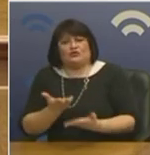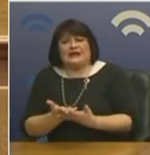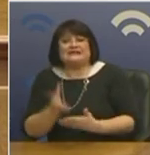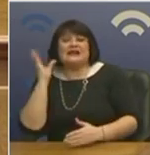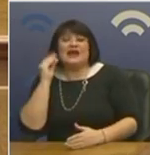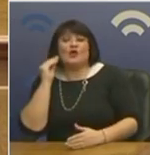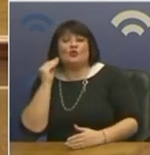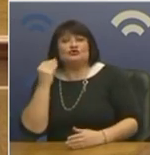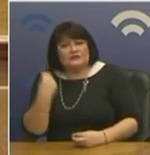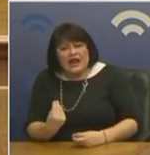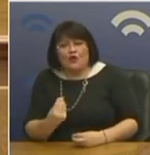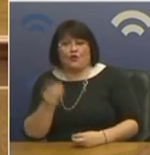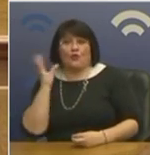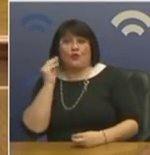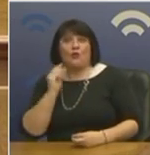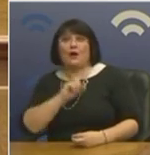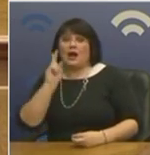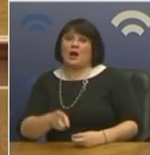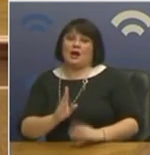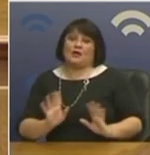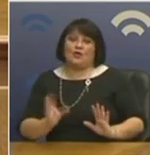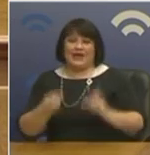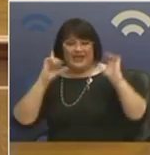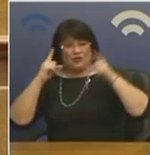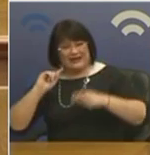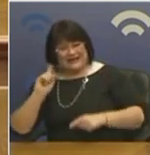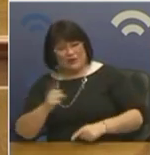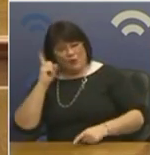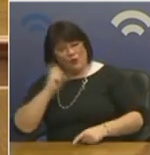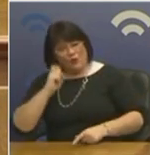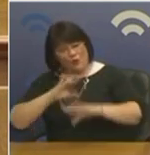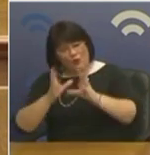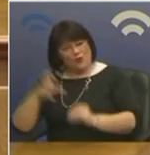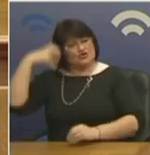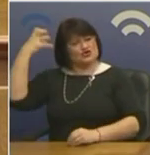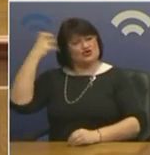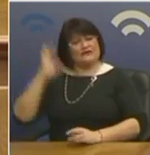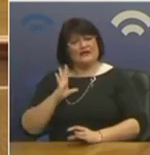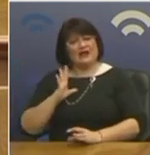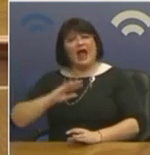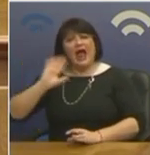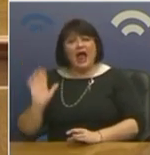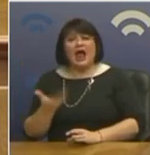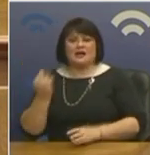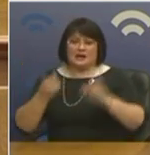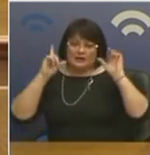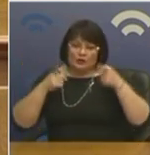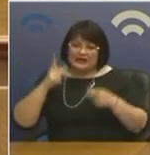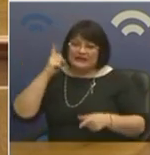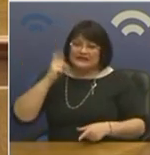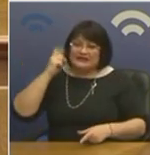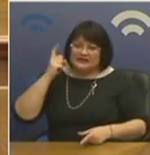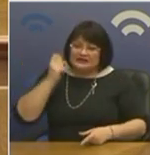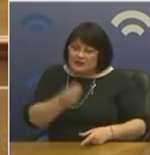να μην ακούτε, κύριε Πρωθυπουργέ, και να θεωρείτε ότι η Νέα Δημοκρατία τα ξέρει όλα. Διότι αν τα ήξερε όλα η Νέα Δημοκρατία, η μισή και παραπάνω δεν είναι 20 χρόνια